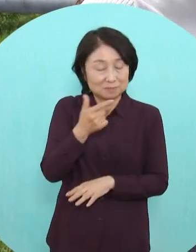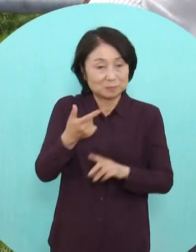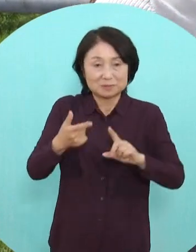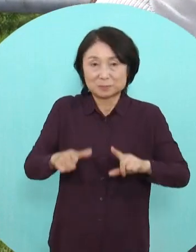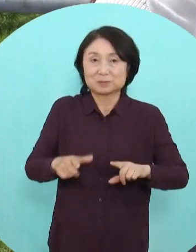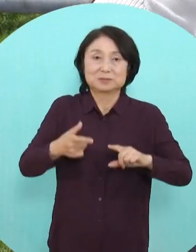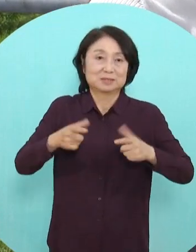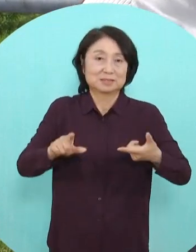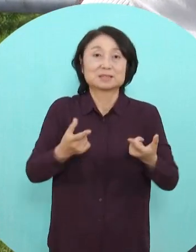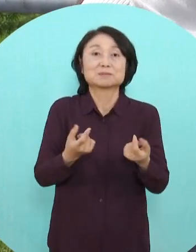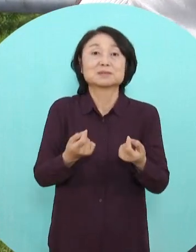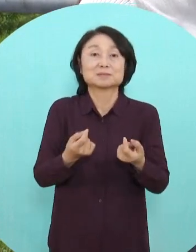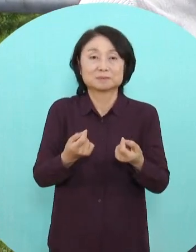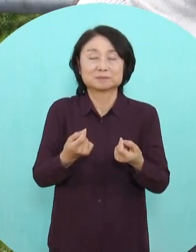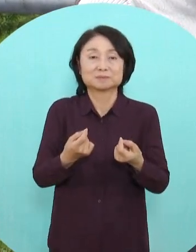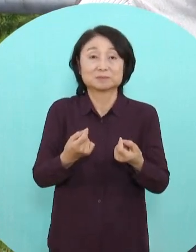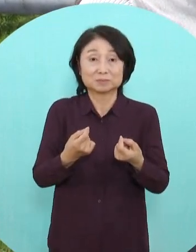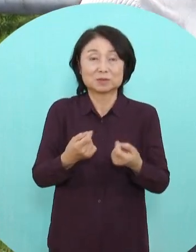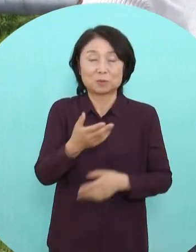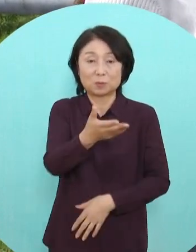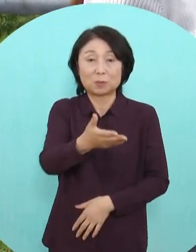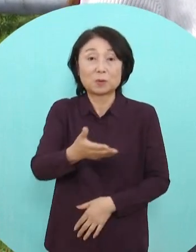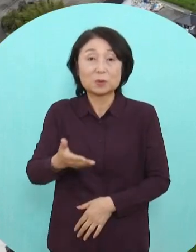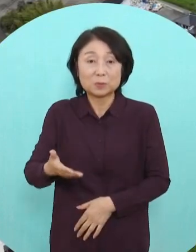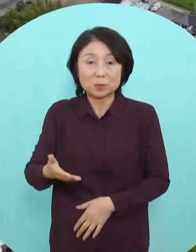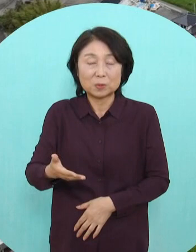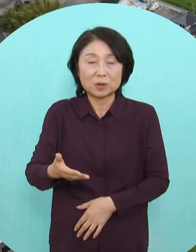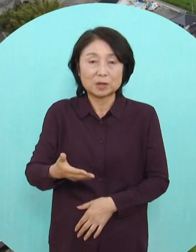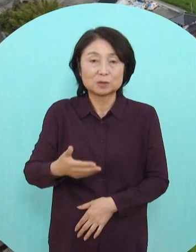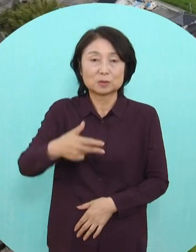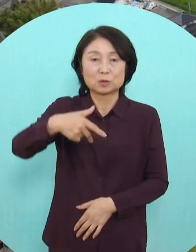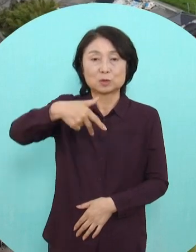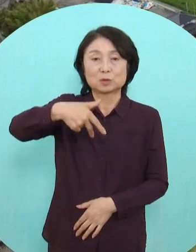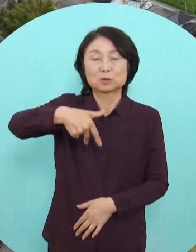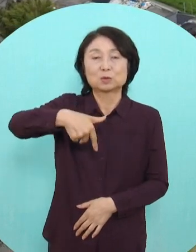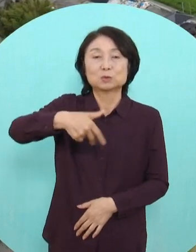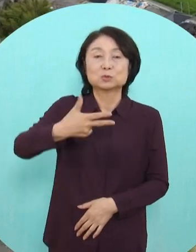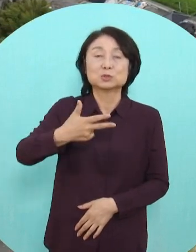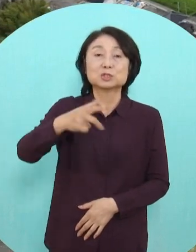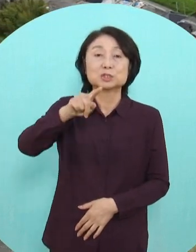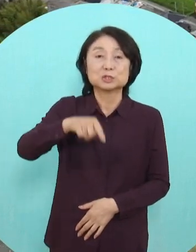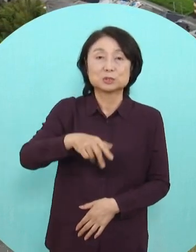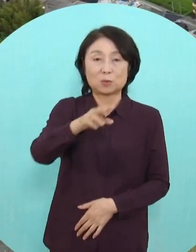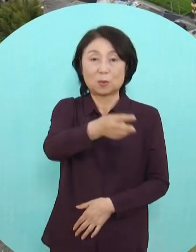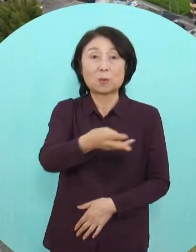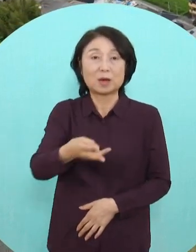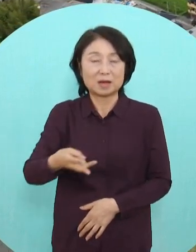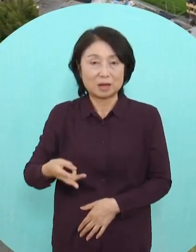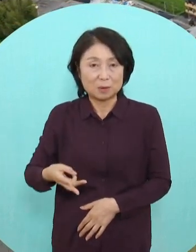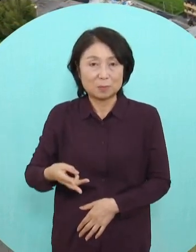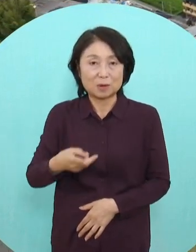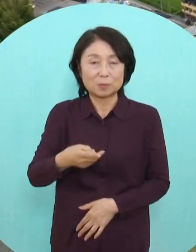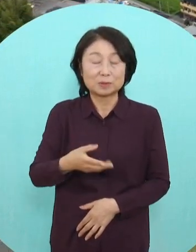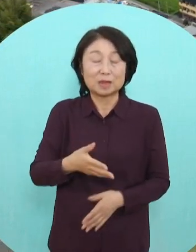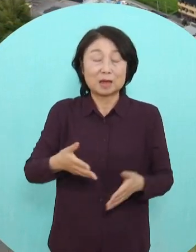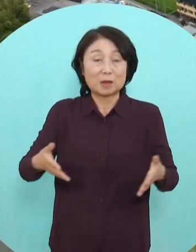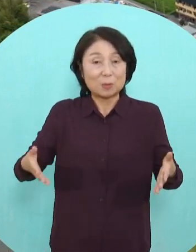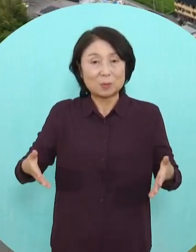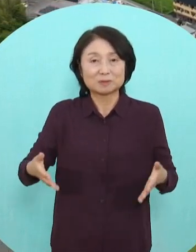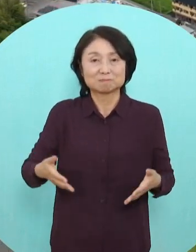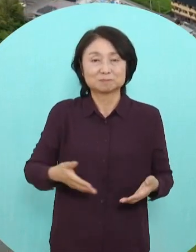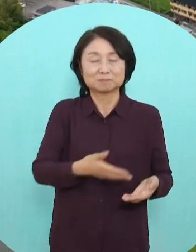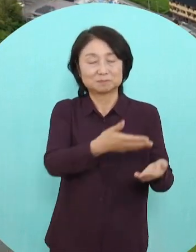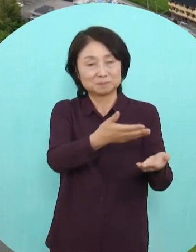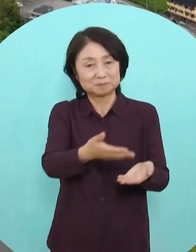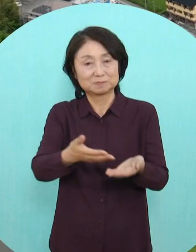全然違いますね。 そうですね、今この川が山口盆地を流れる二級河川の伏野川なんですけどね、はい、こんなに大きく